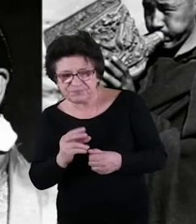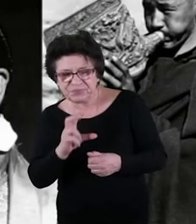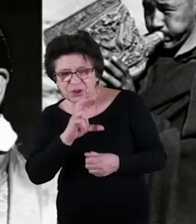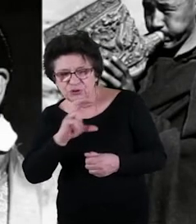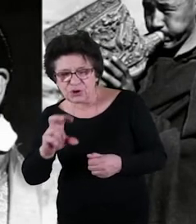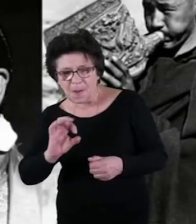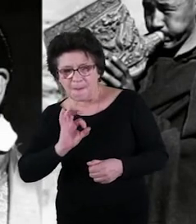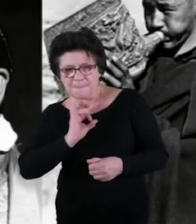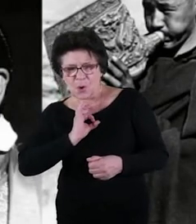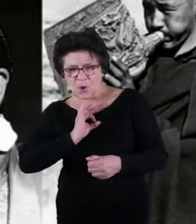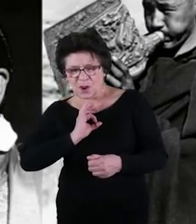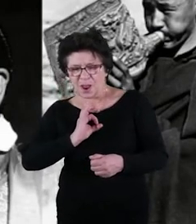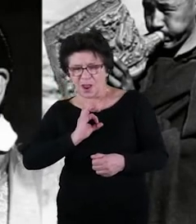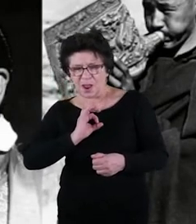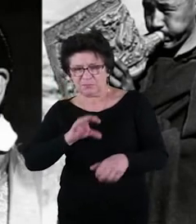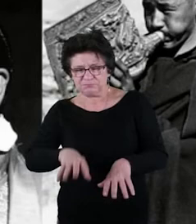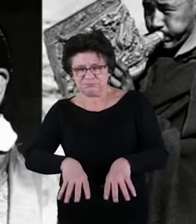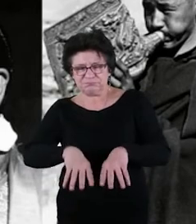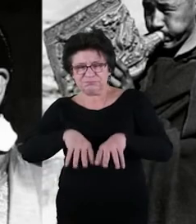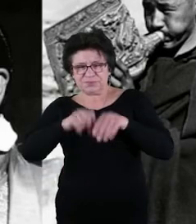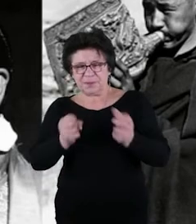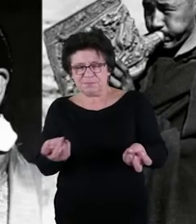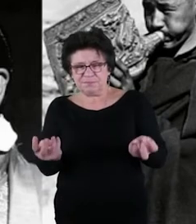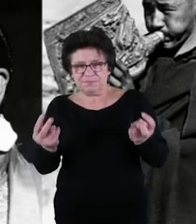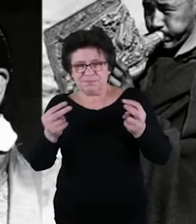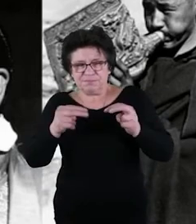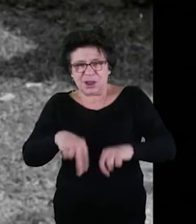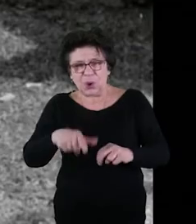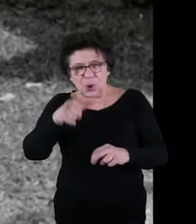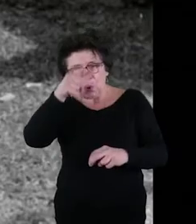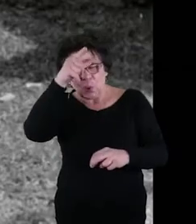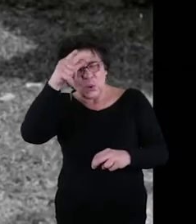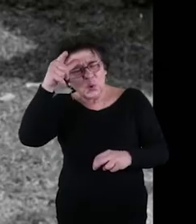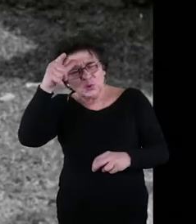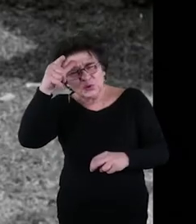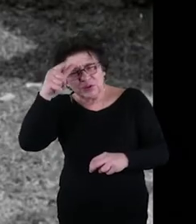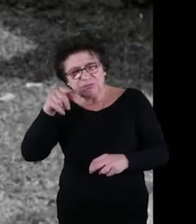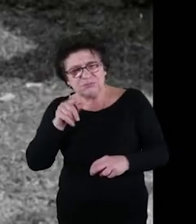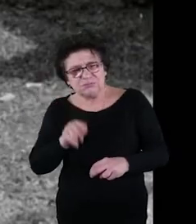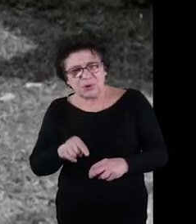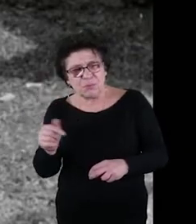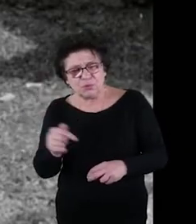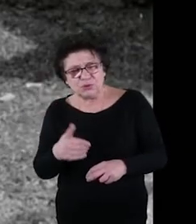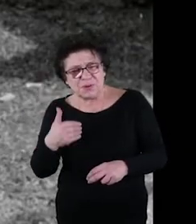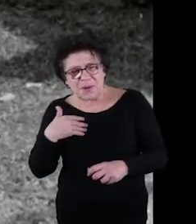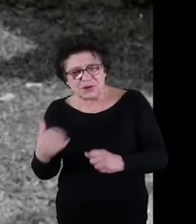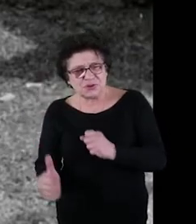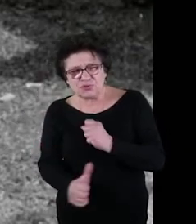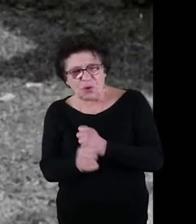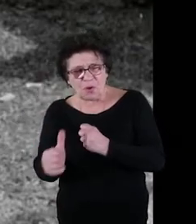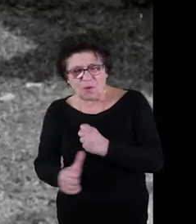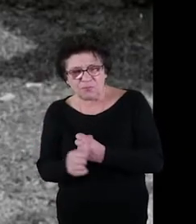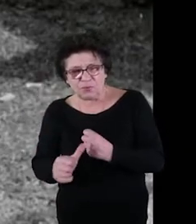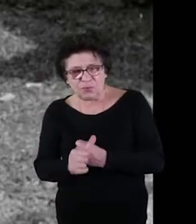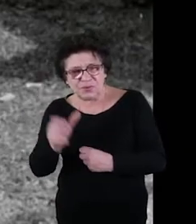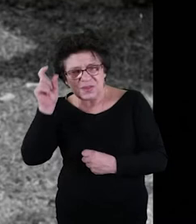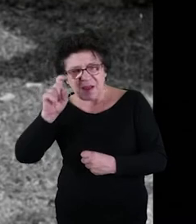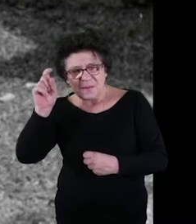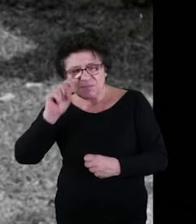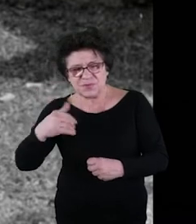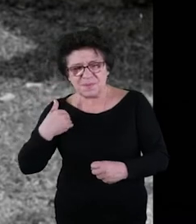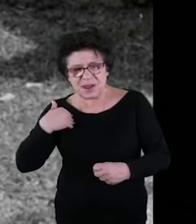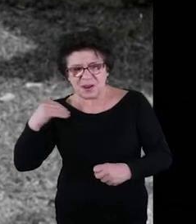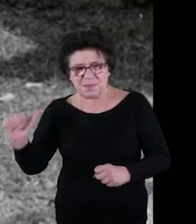absurdalną wyprawą z punktu widzenia próby udowodnienia tej tezy ale tutaj widać jak tu panowie